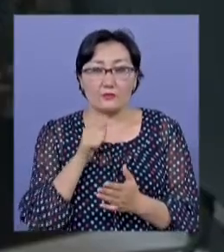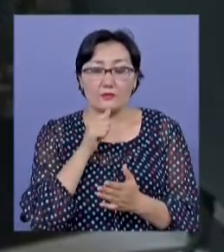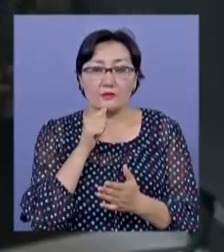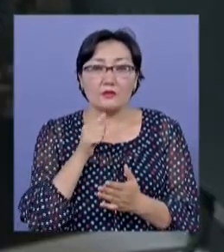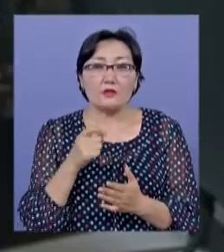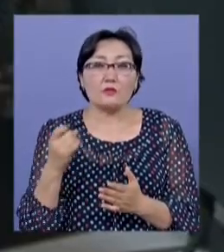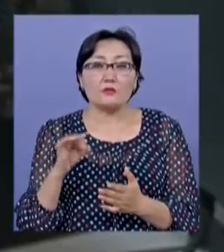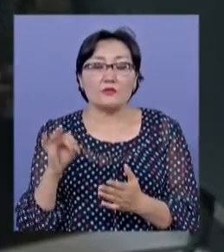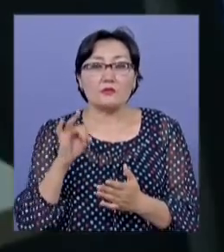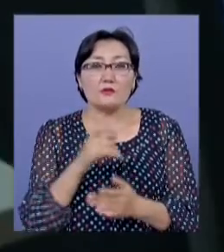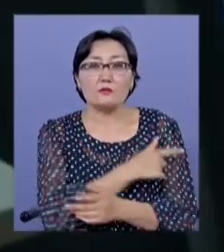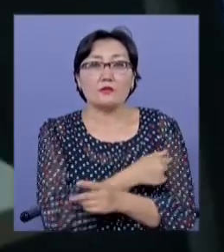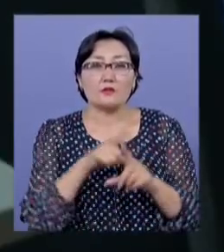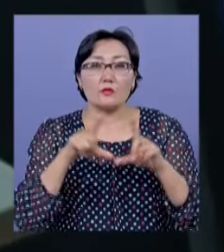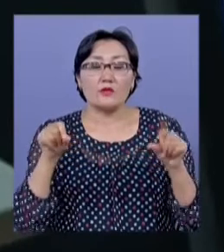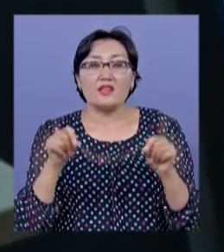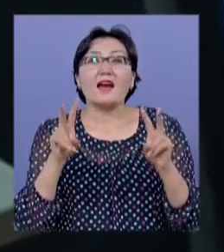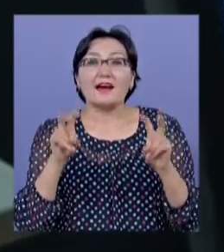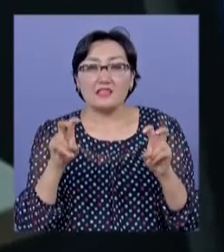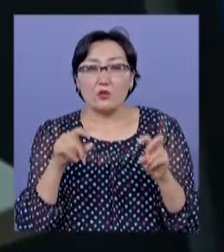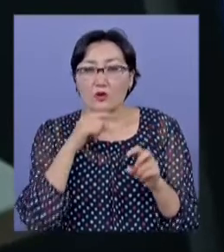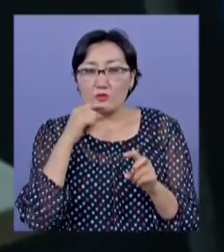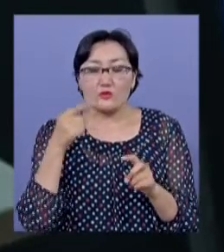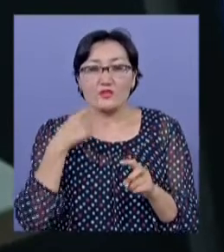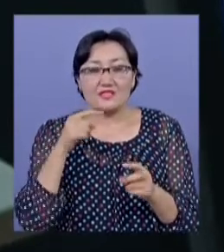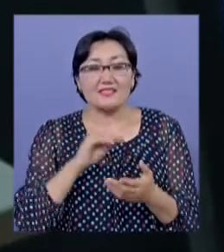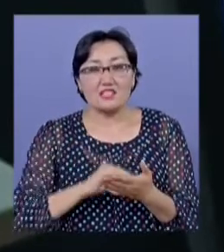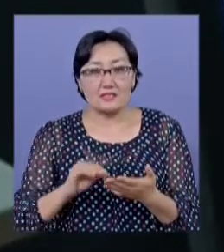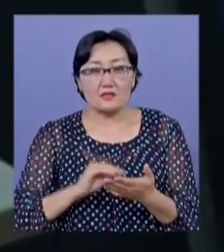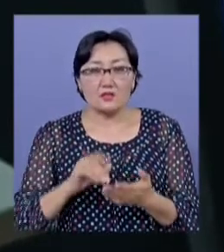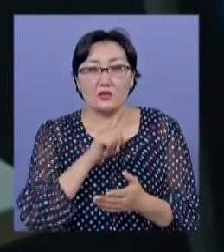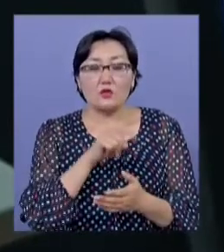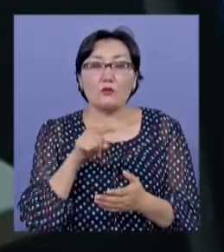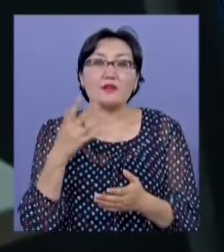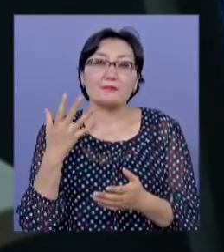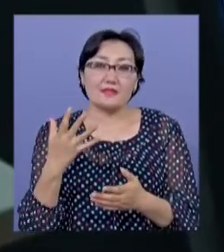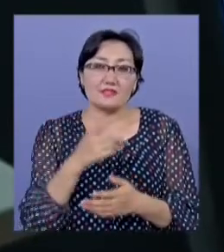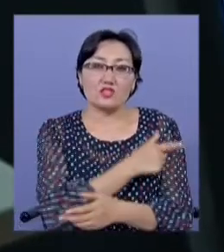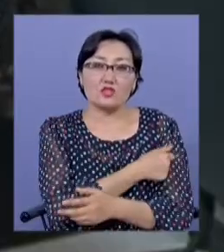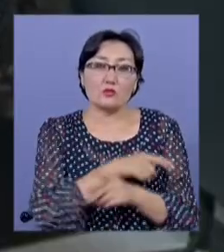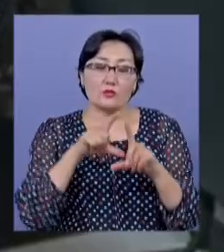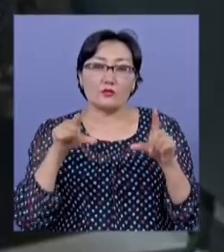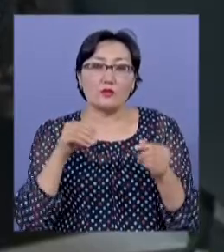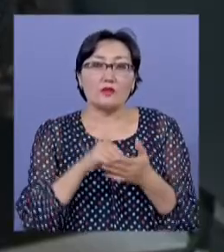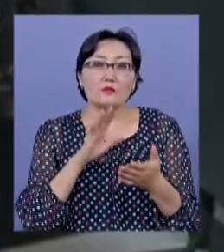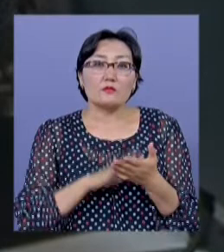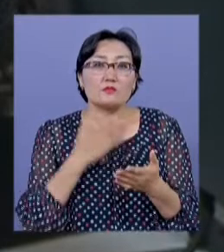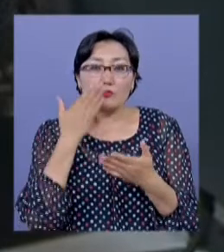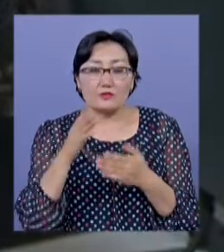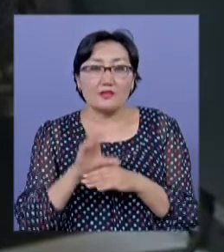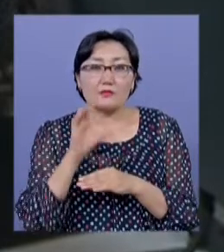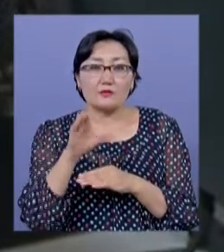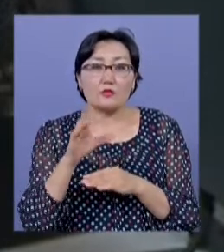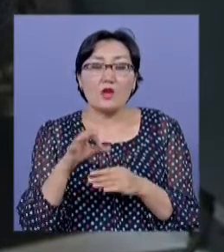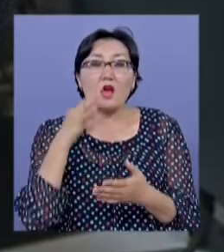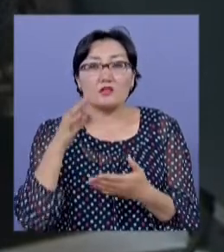Бір қызығы, медициналық мекемелердің атауы орыс тілінде жазылған. Міне, нөмірі 5-ші емханаға тіркелу үшін сұранысы жібердім. Оның